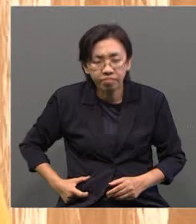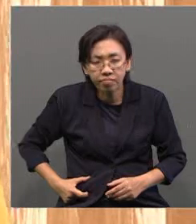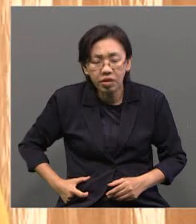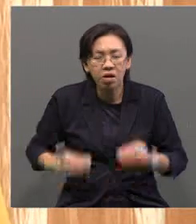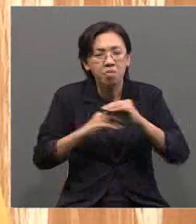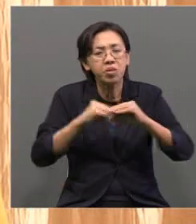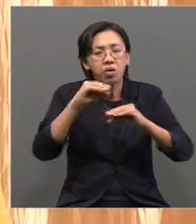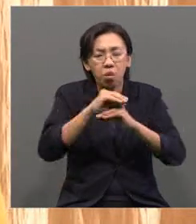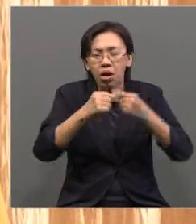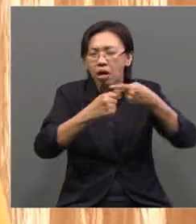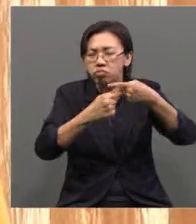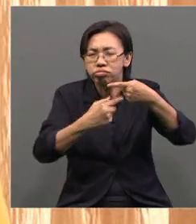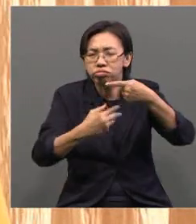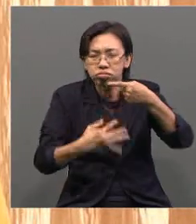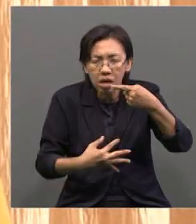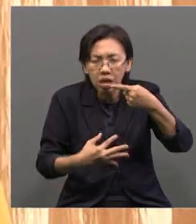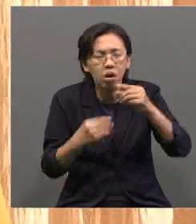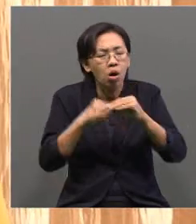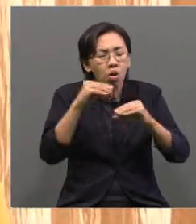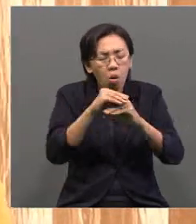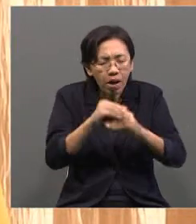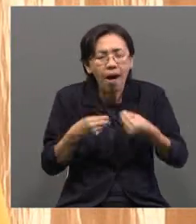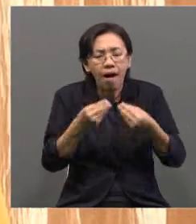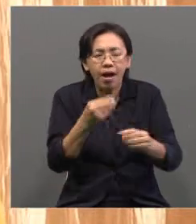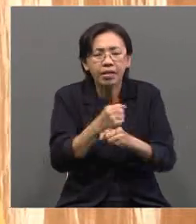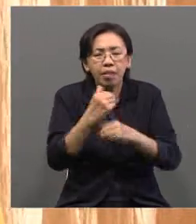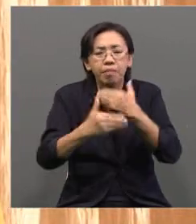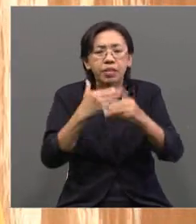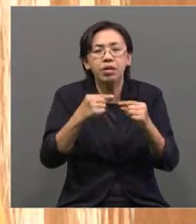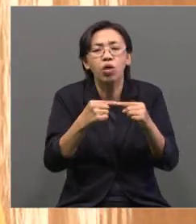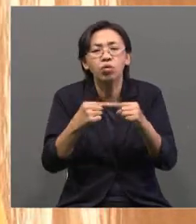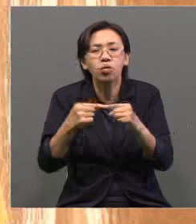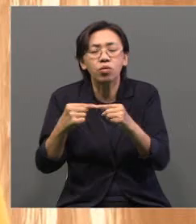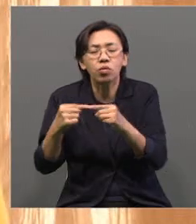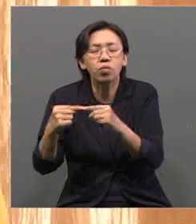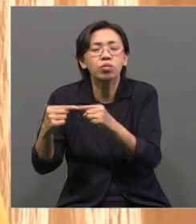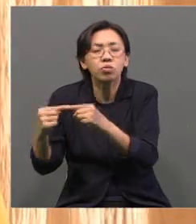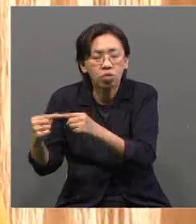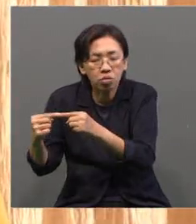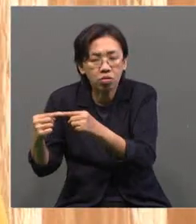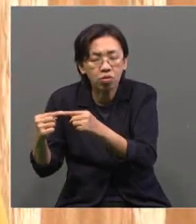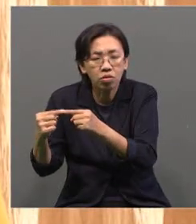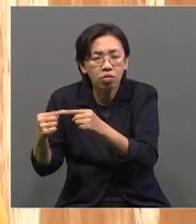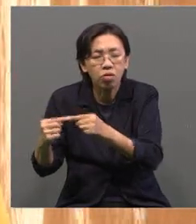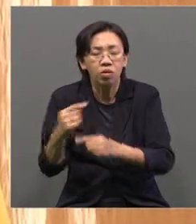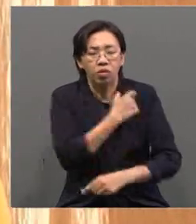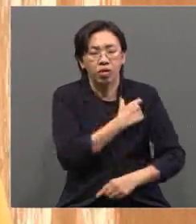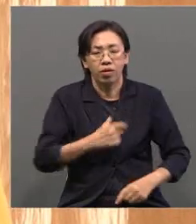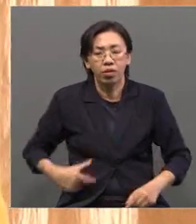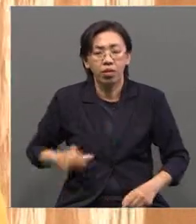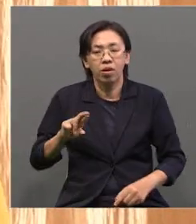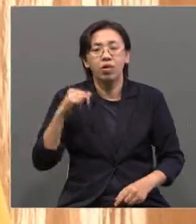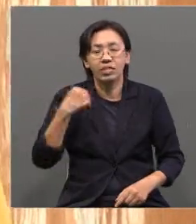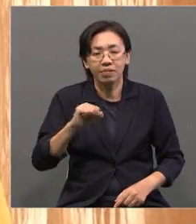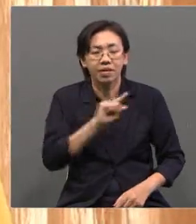โครงการและแนวพระราชดำริไว้แล้วก็สืบสานรักษาต่อยอดโดยพระบาทสมเด็จพระเจ้าอยู่หัวรัชกาล